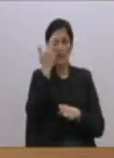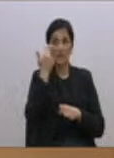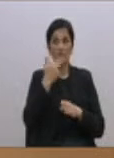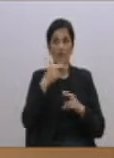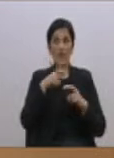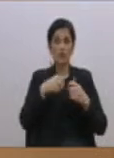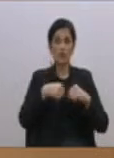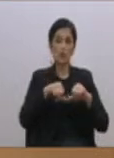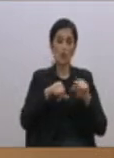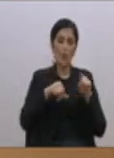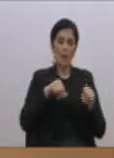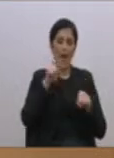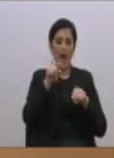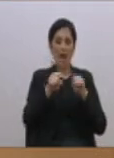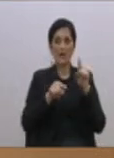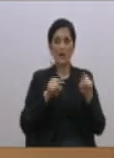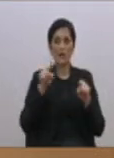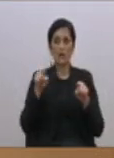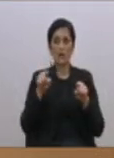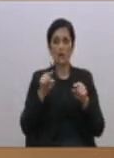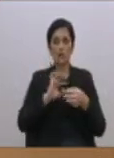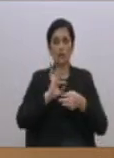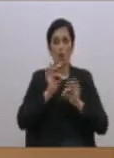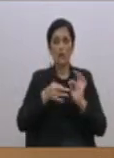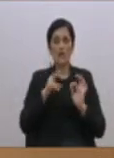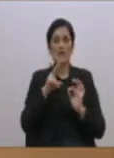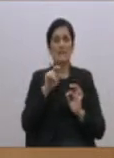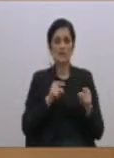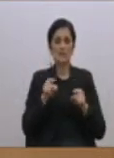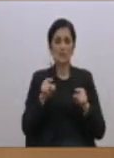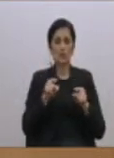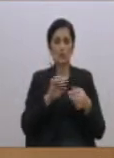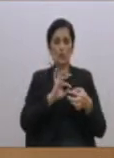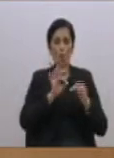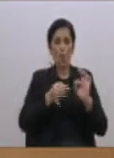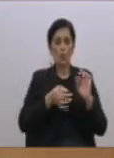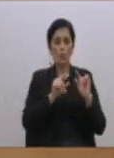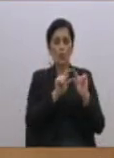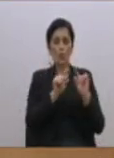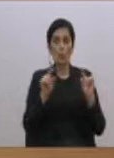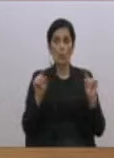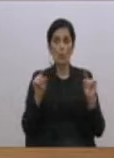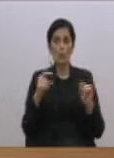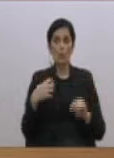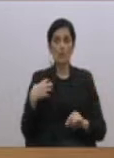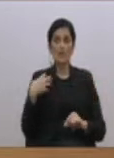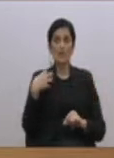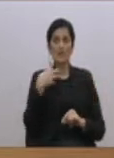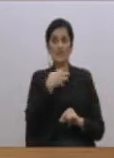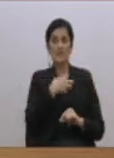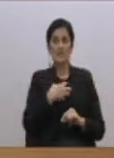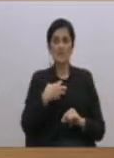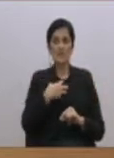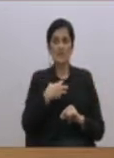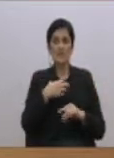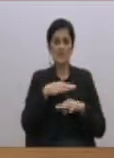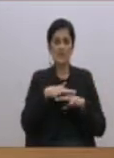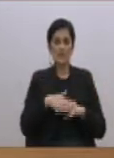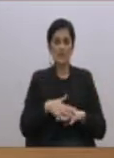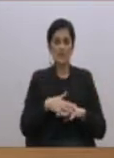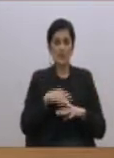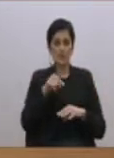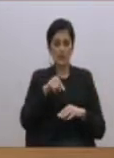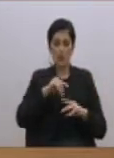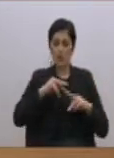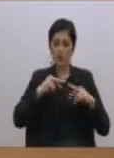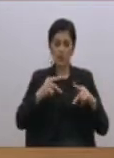კომისიის ესა თუ ის კონკრეტული დებულება, შეცვალოს ესა თუ ძირეულად ცვლილებები არ ხდება. ამიტომ